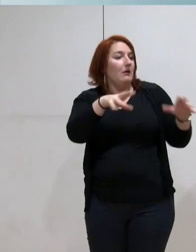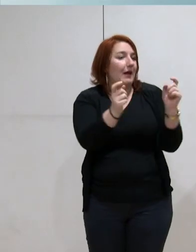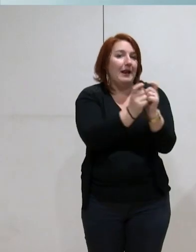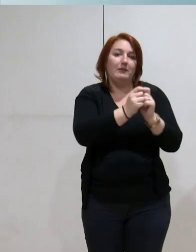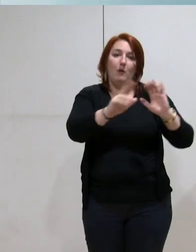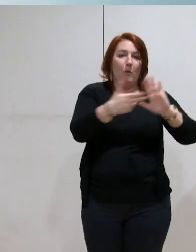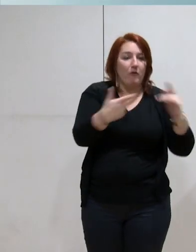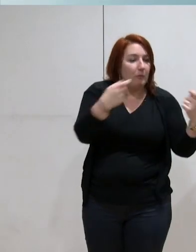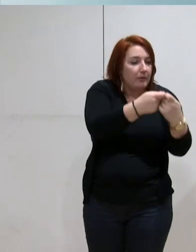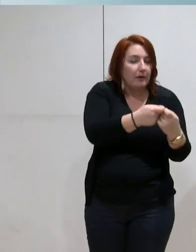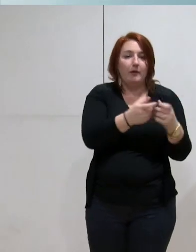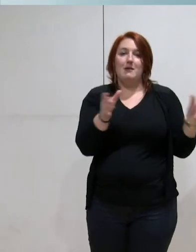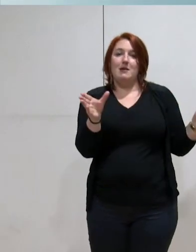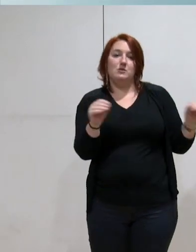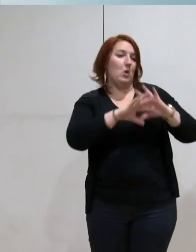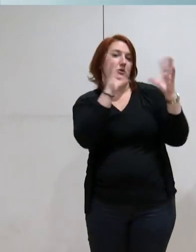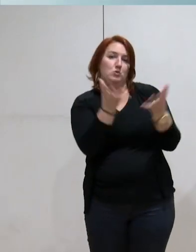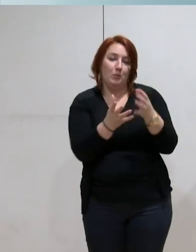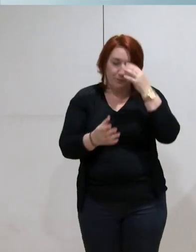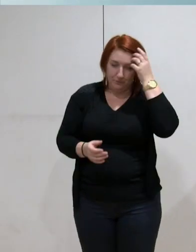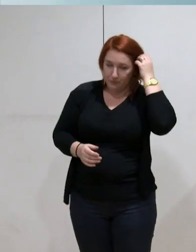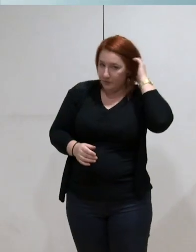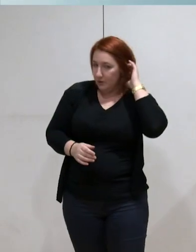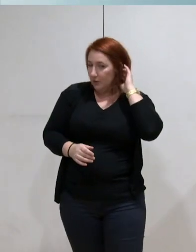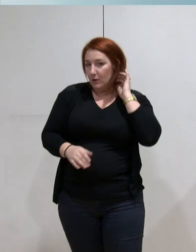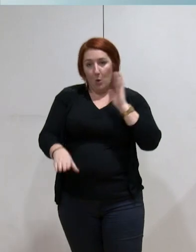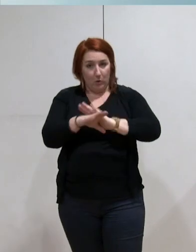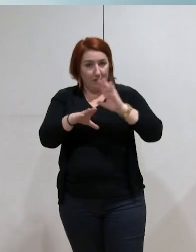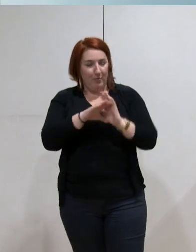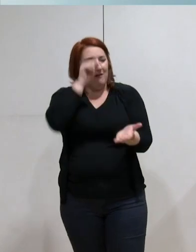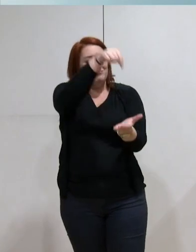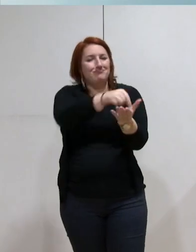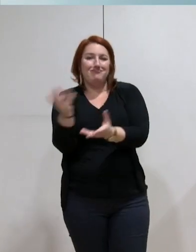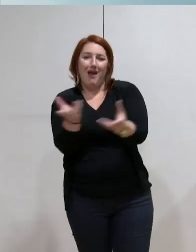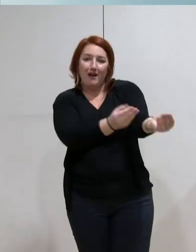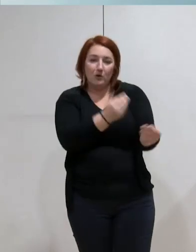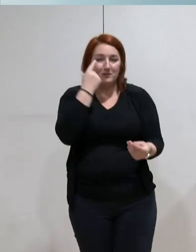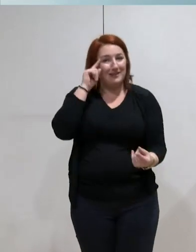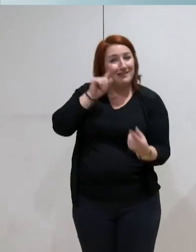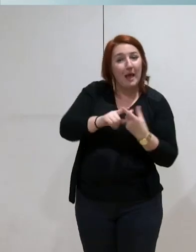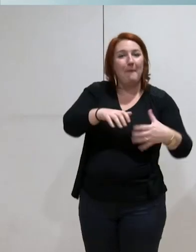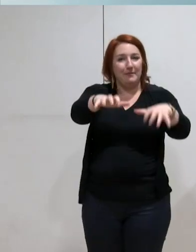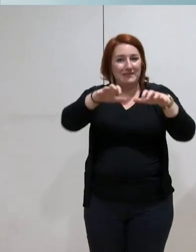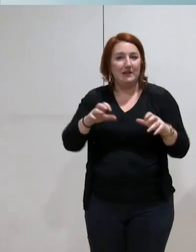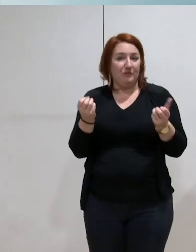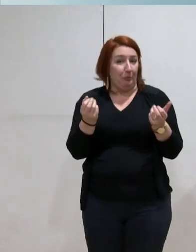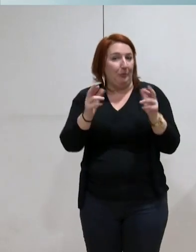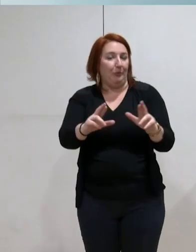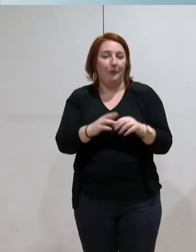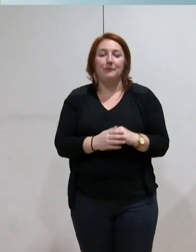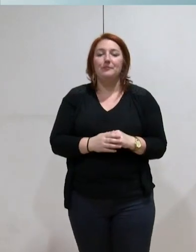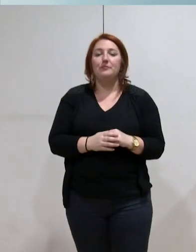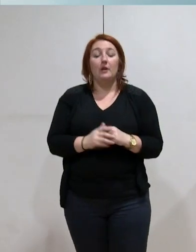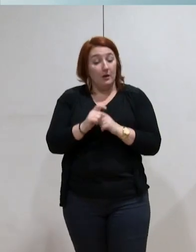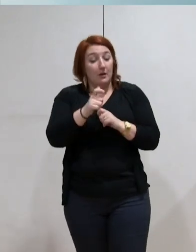électriques l'isolation dans un premier temps ce lieu d'accueil sera destiné exclusivement à des activités administratives et donnera